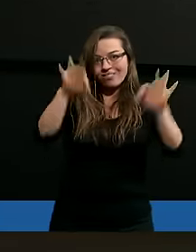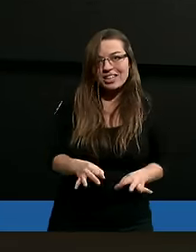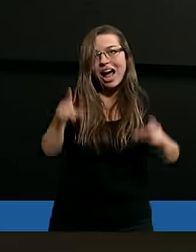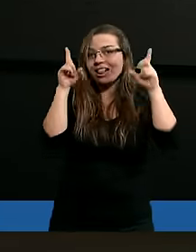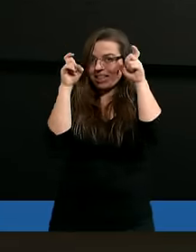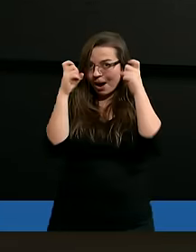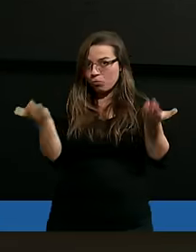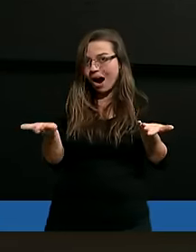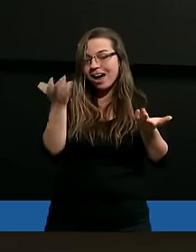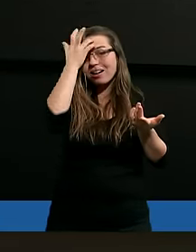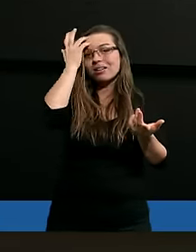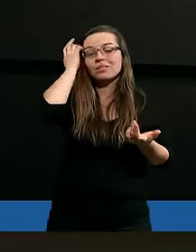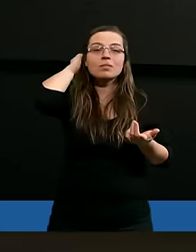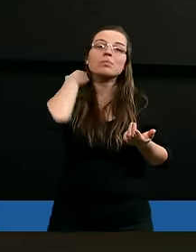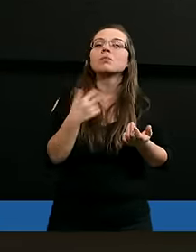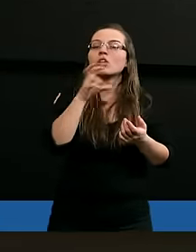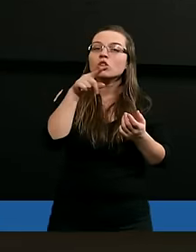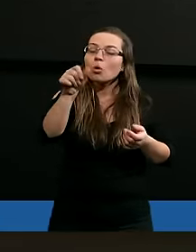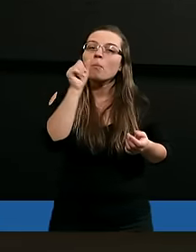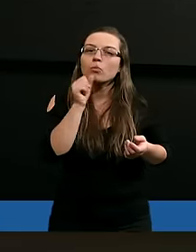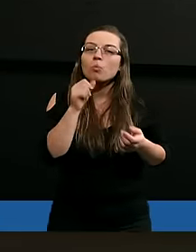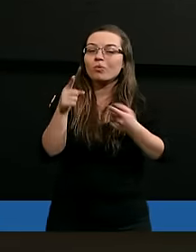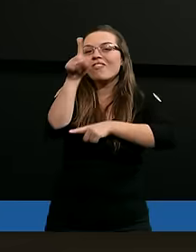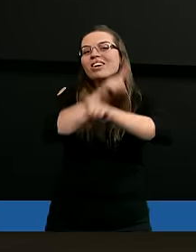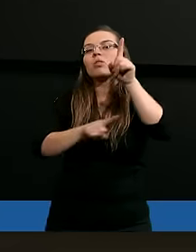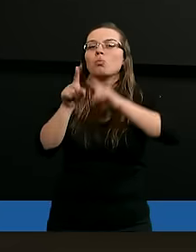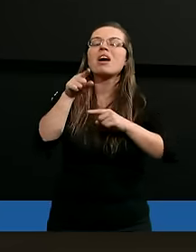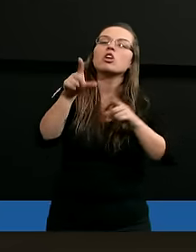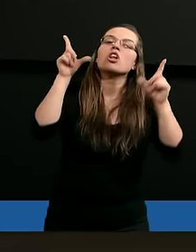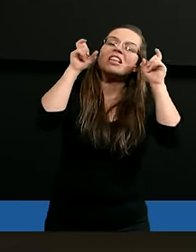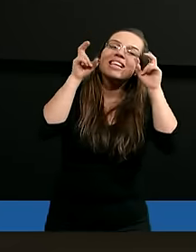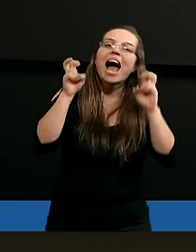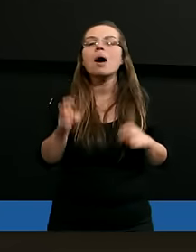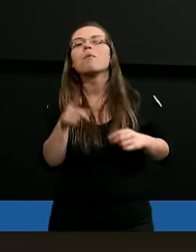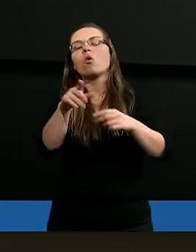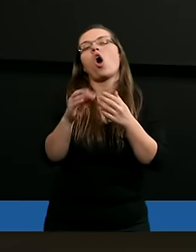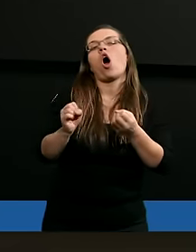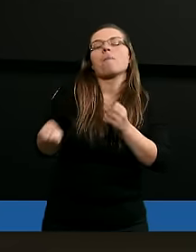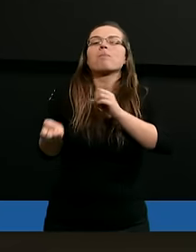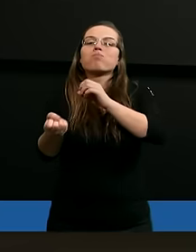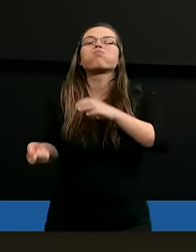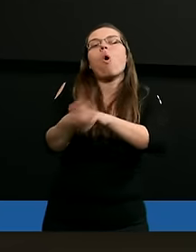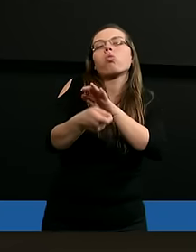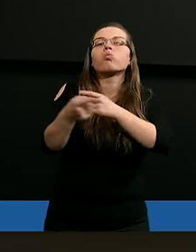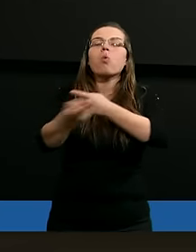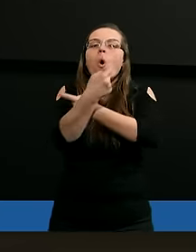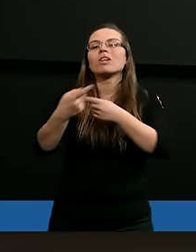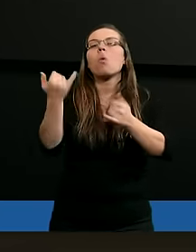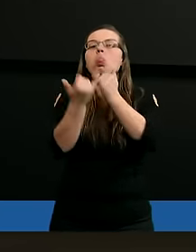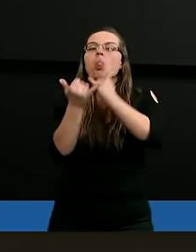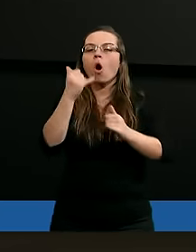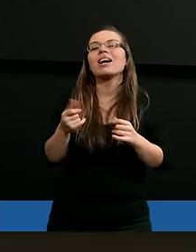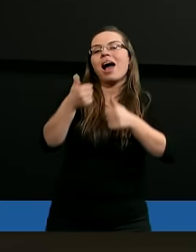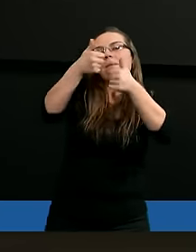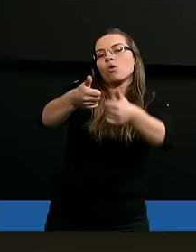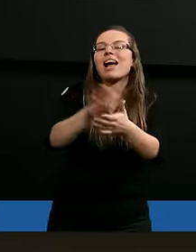diabła? Czy będziemy próbowali tutaj tłumaczyć, diabeł podłożył nam nogę,